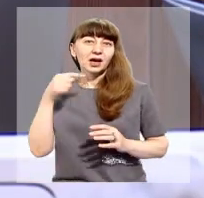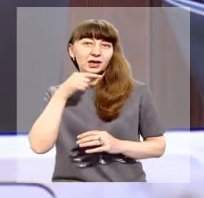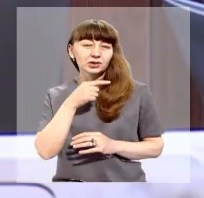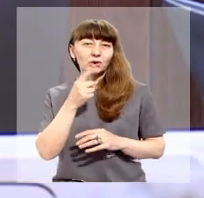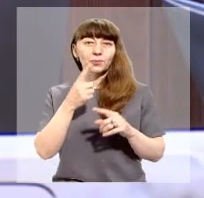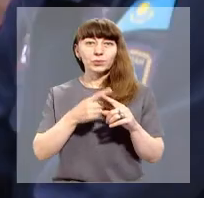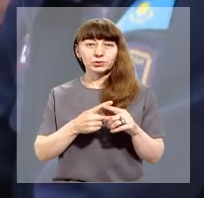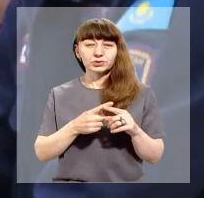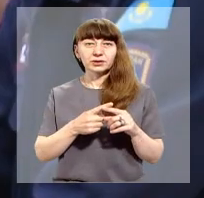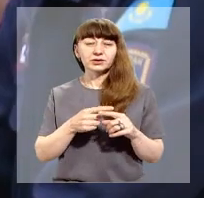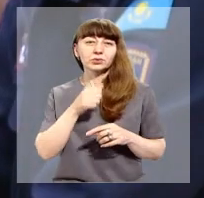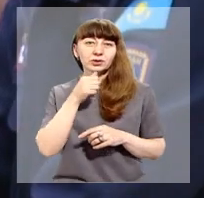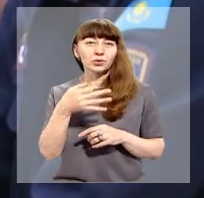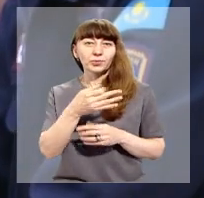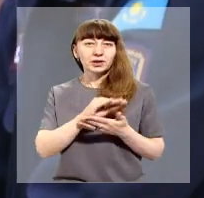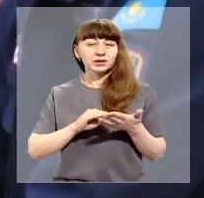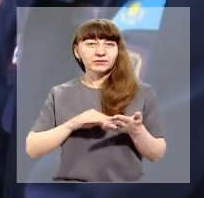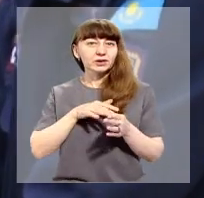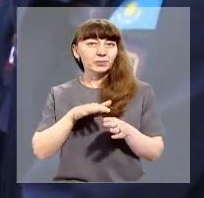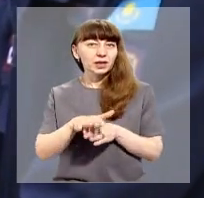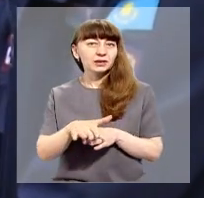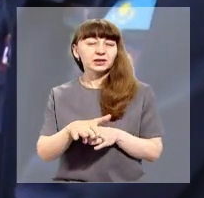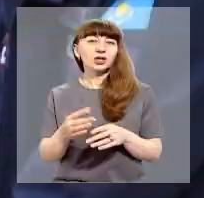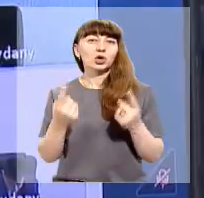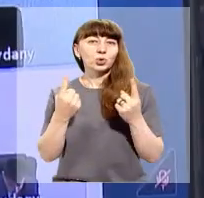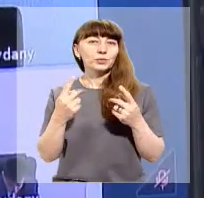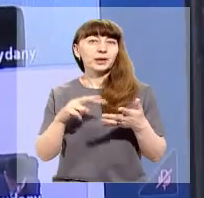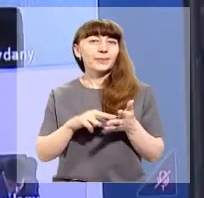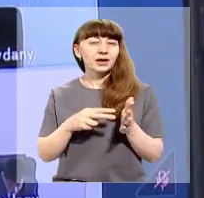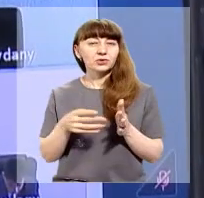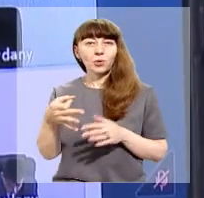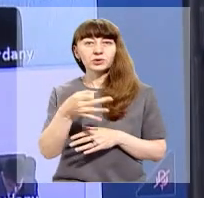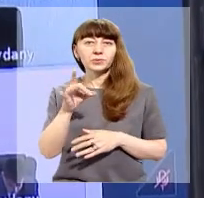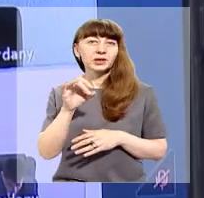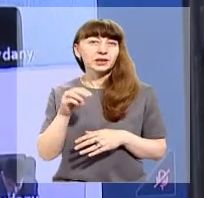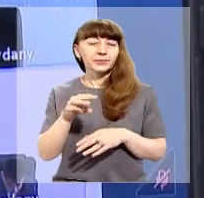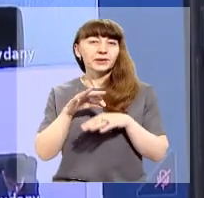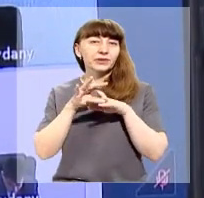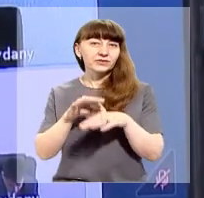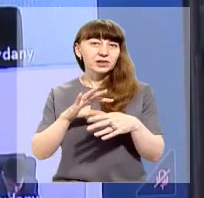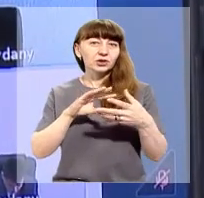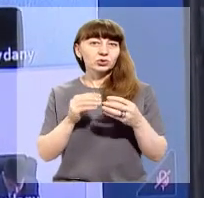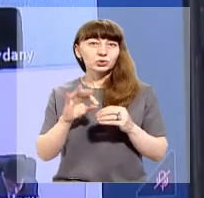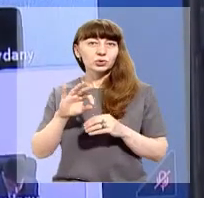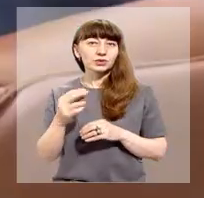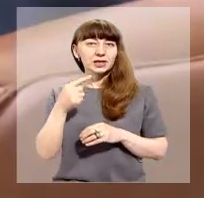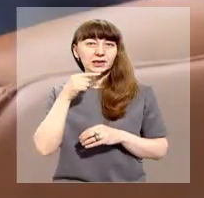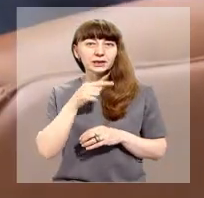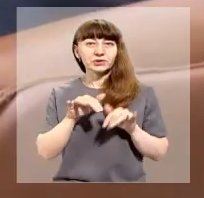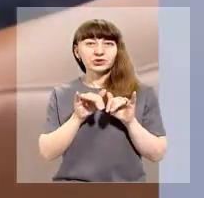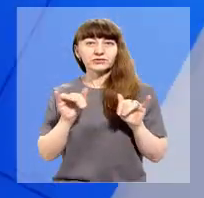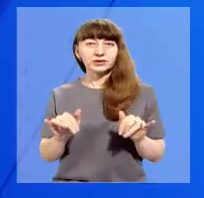Экономика в плюсе. В регионе продолжается реализация крупных проектов. В областном акимате подвели итоги социально-экономического